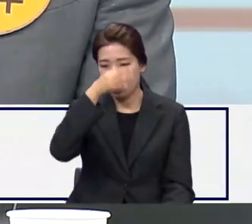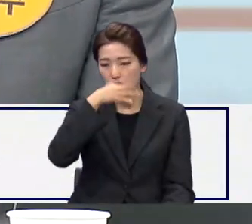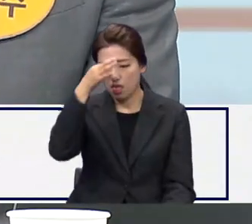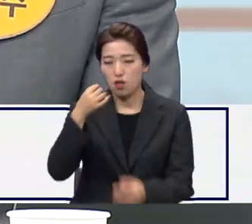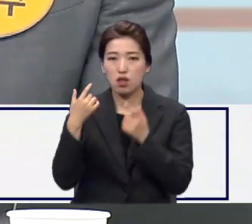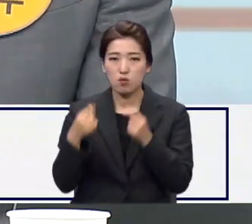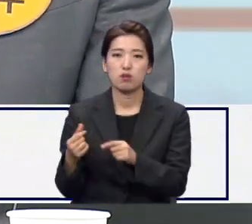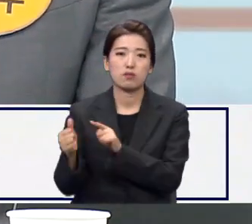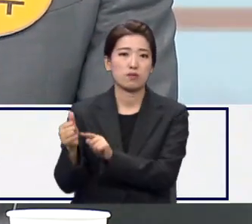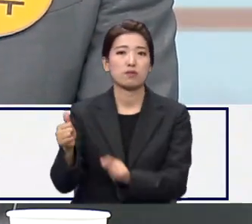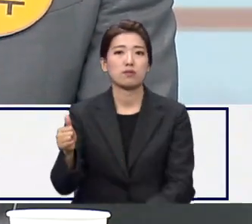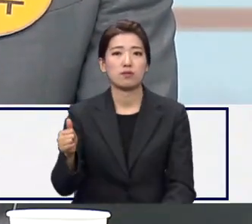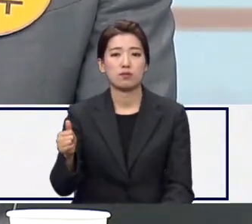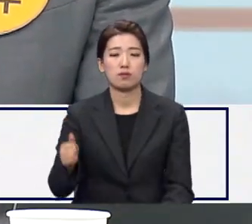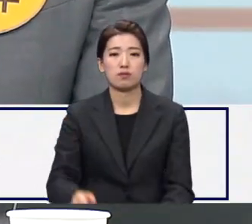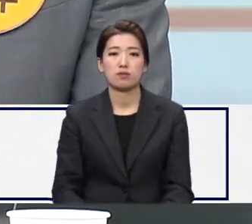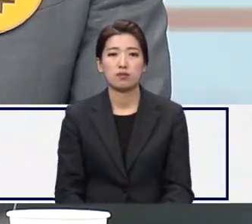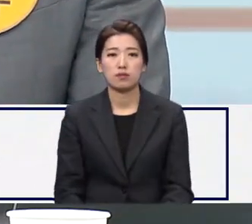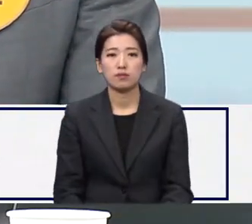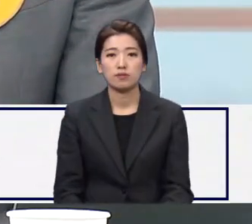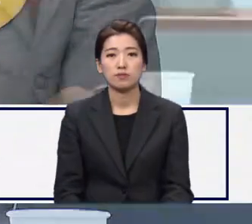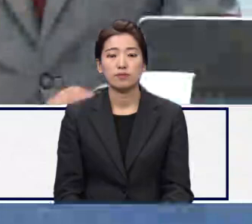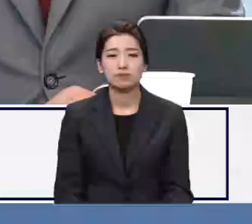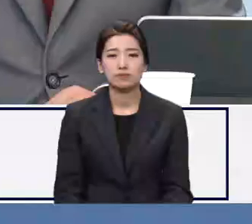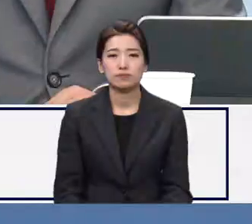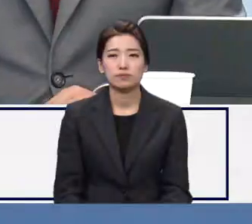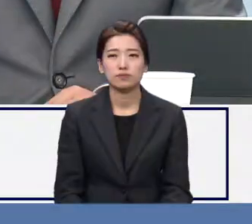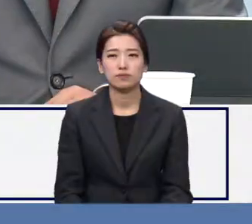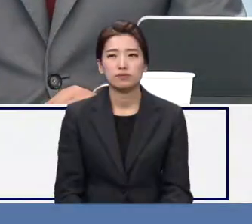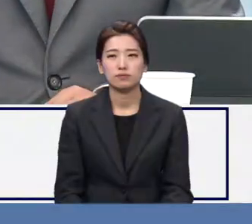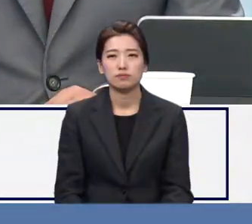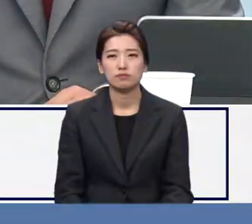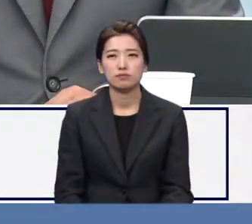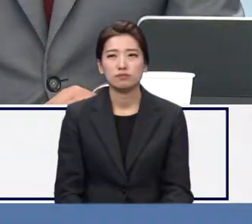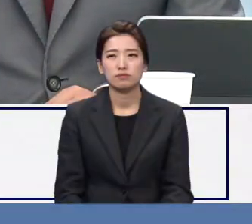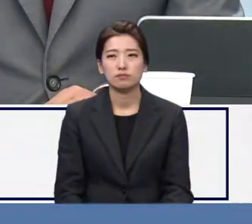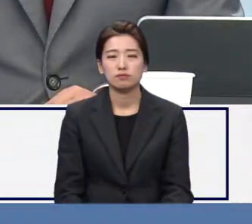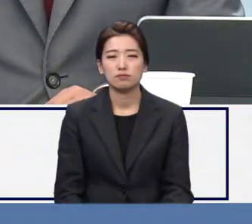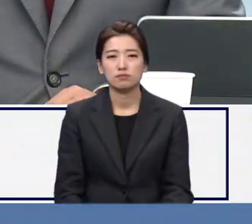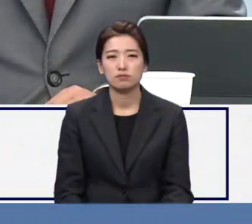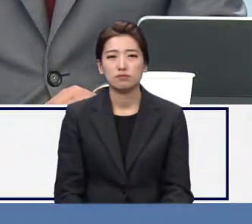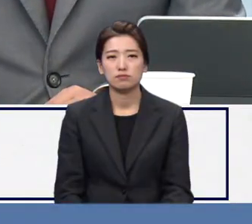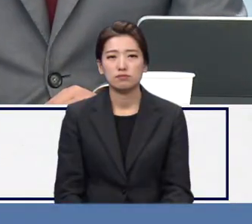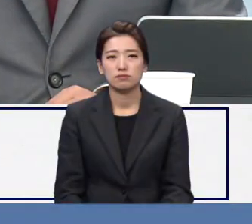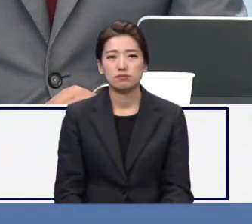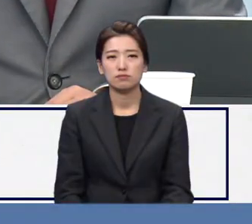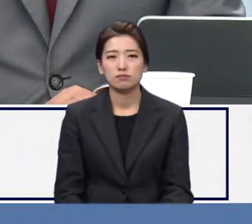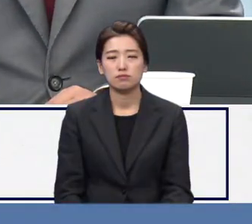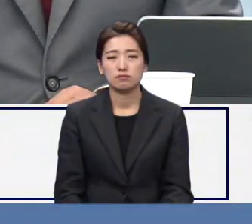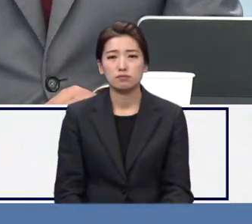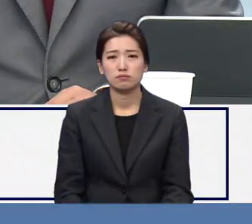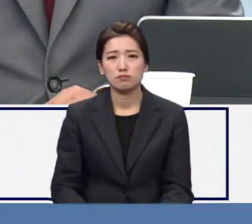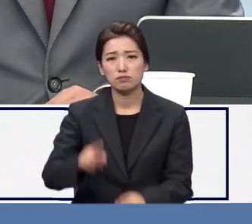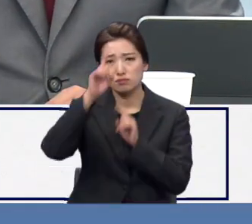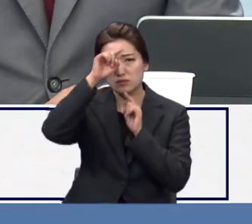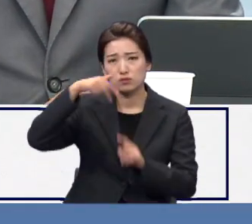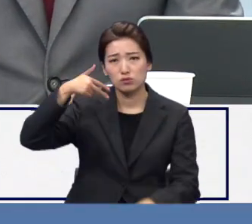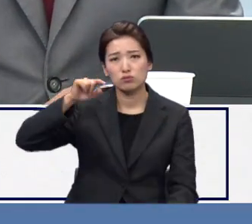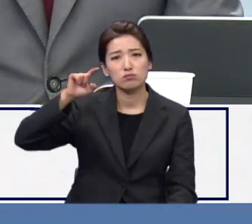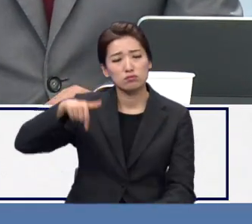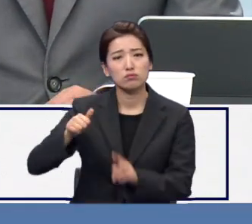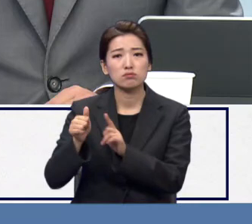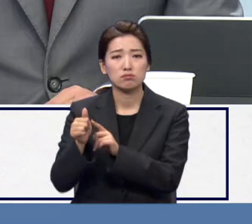뭐 앞서서 변해야 되는 것 그리고 배신의 아이콩 이준석 대표다 빼고 구기 같은 유사